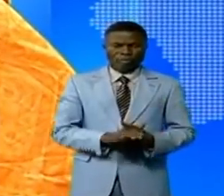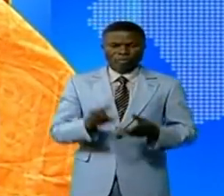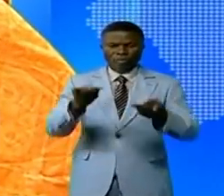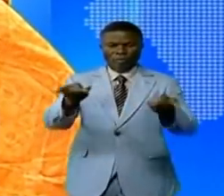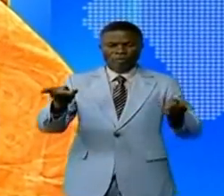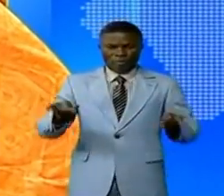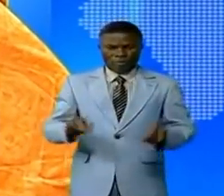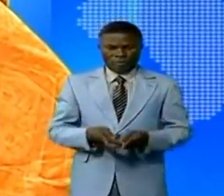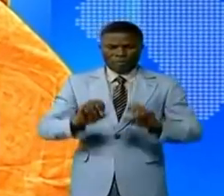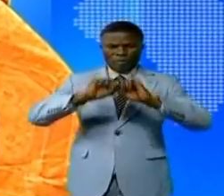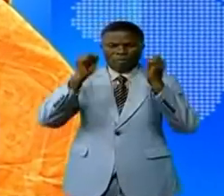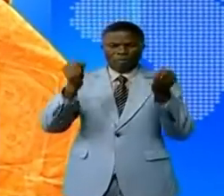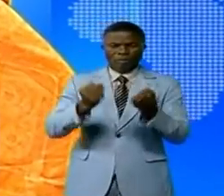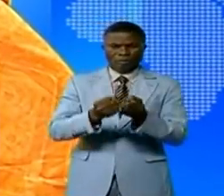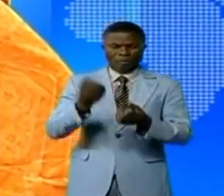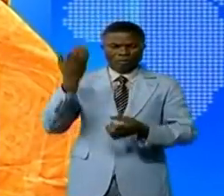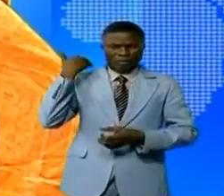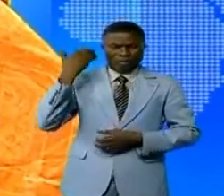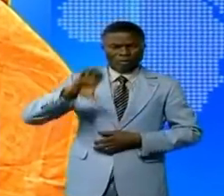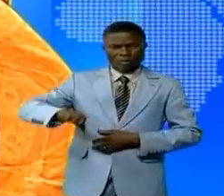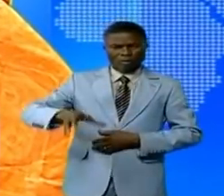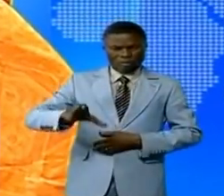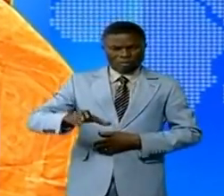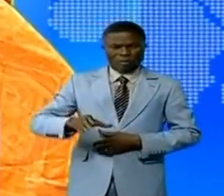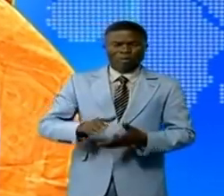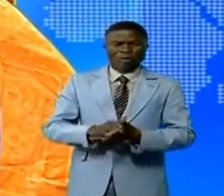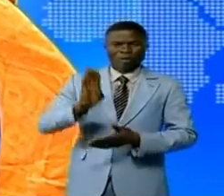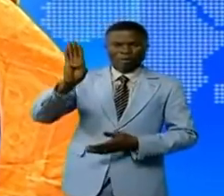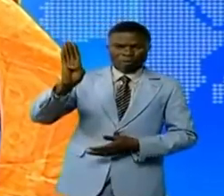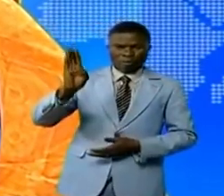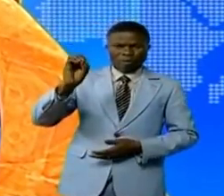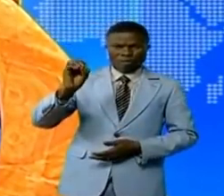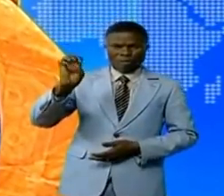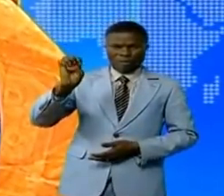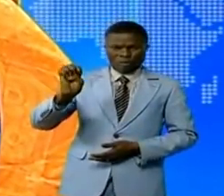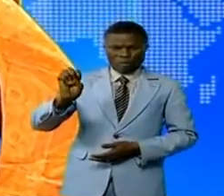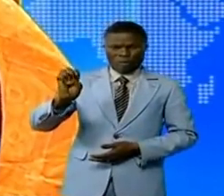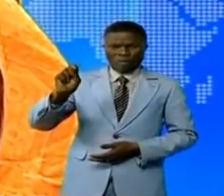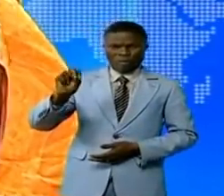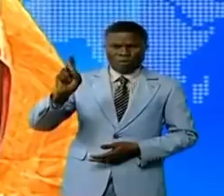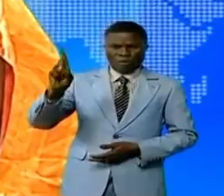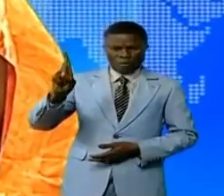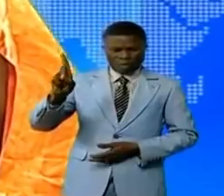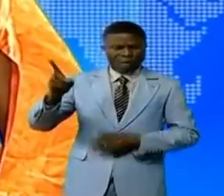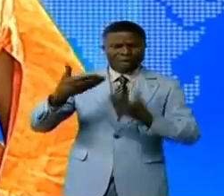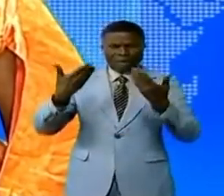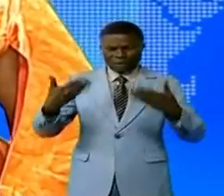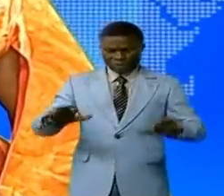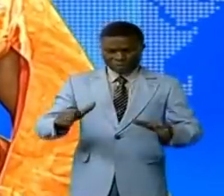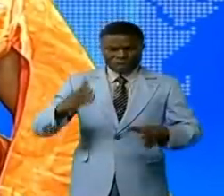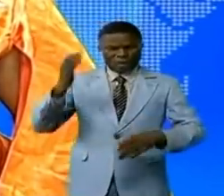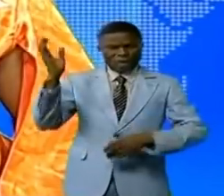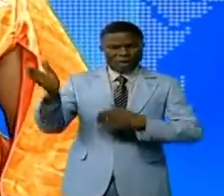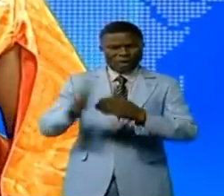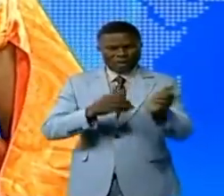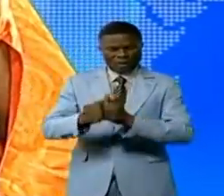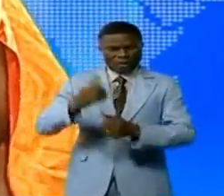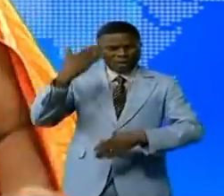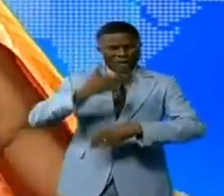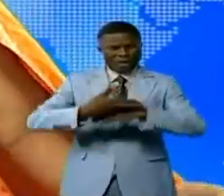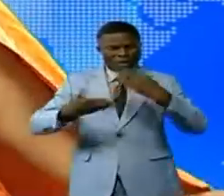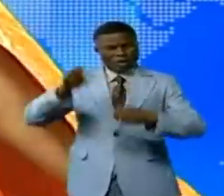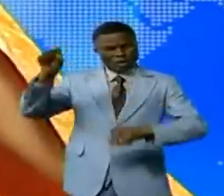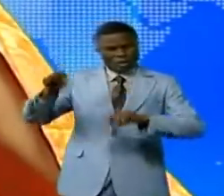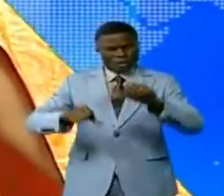de la régie des eaux à Boende dans la province de la Tchouapa n'existe presque plus. Spoliation avec constructions anarchiques ainsi que